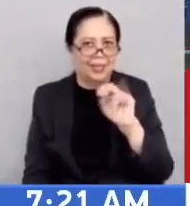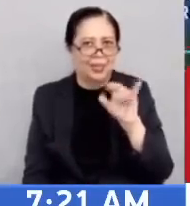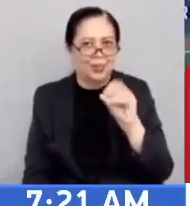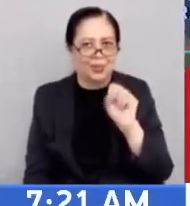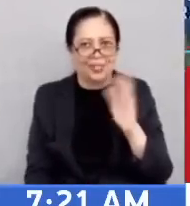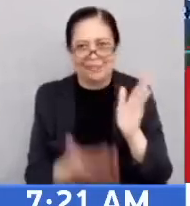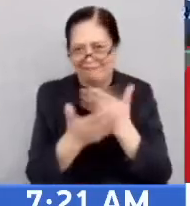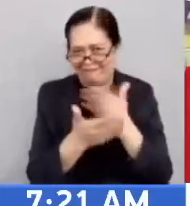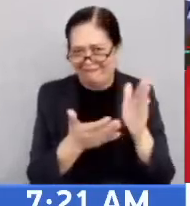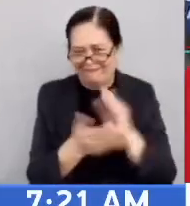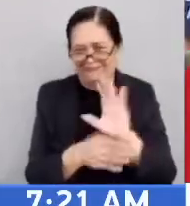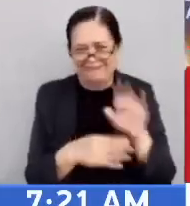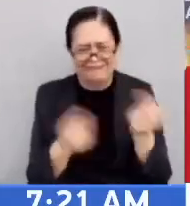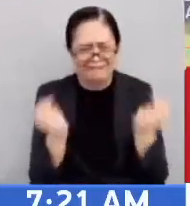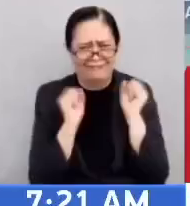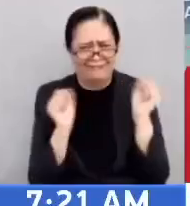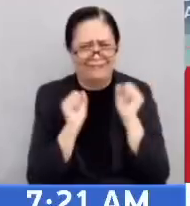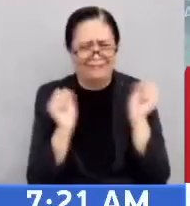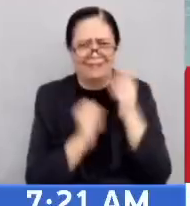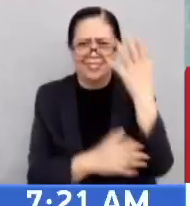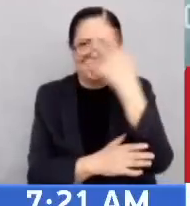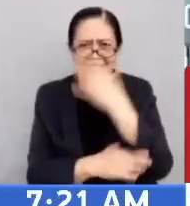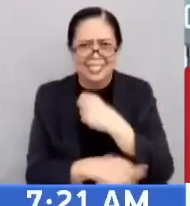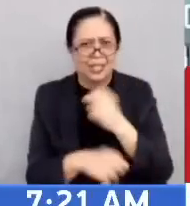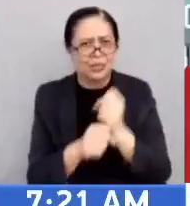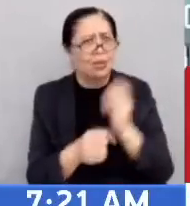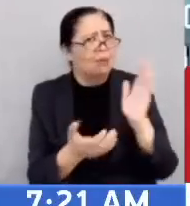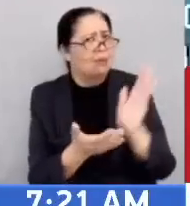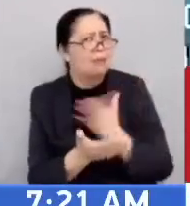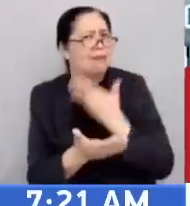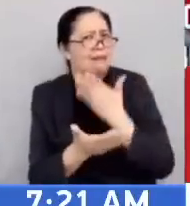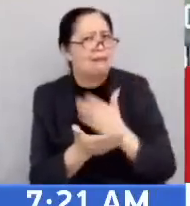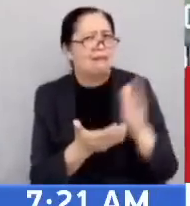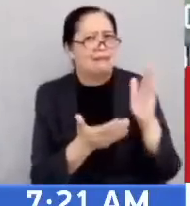Grabe! Ganda ng pagkakanta ni Julie Ann.